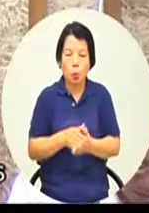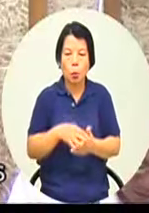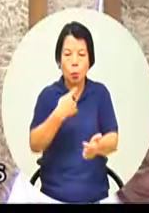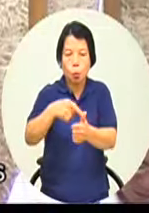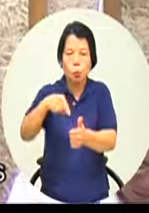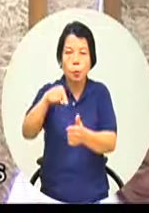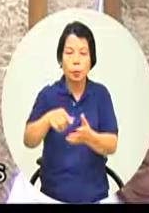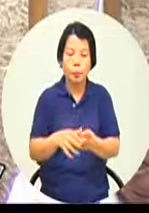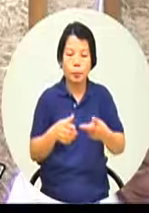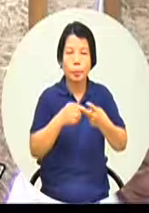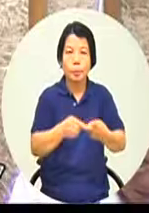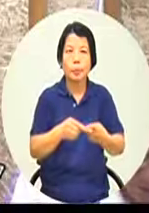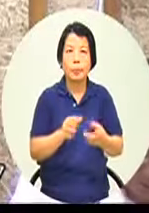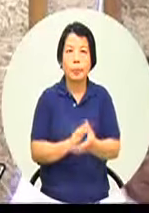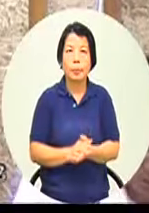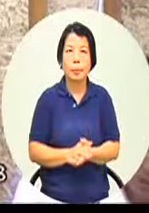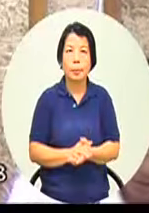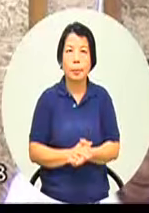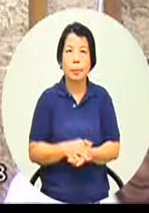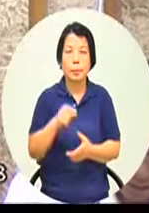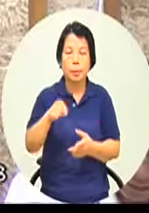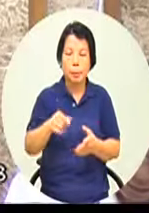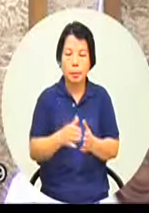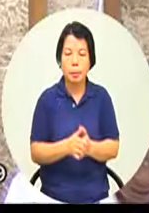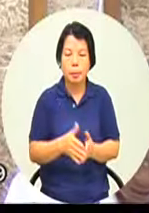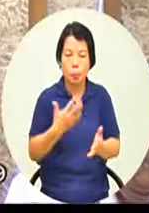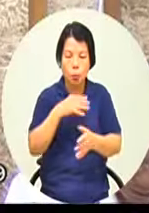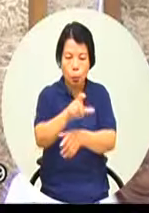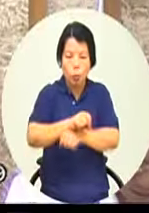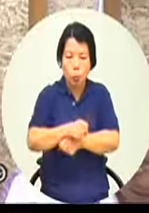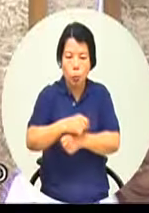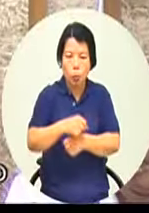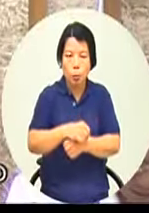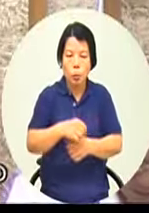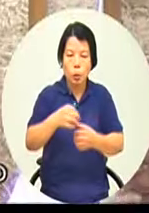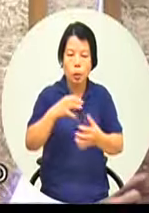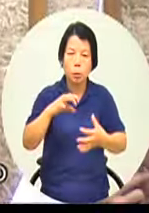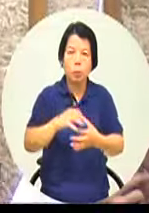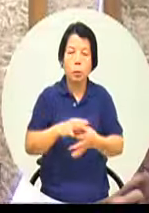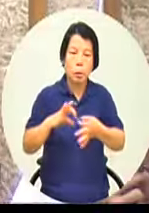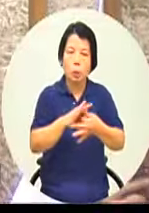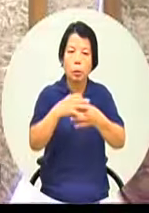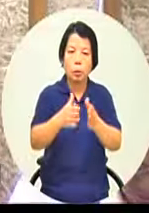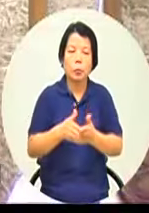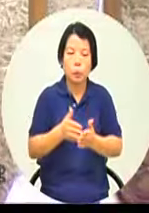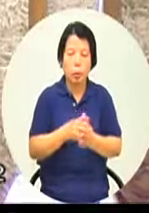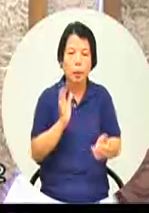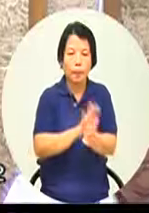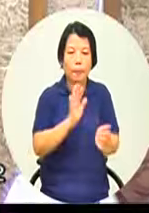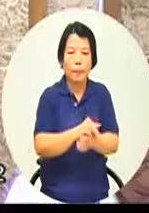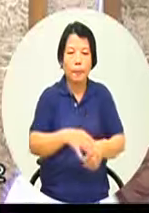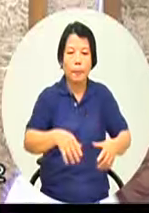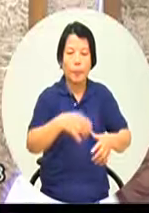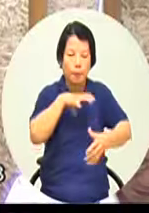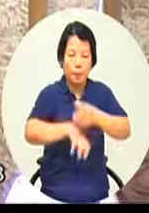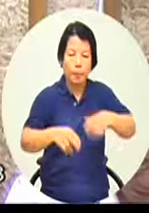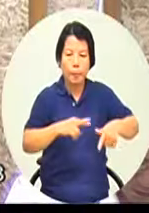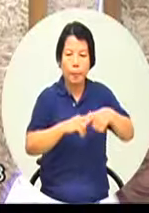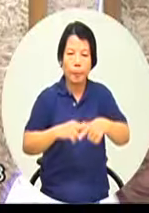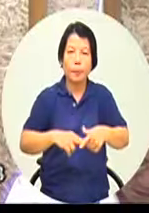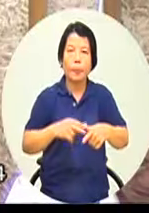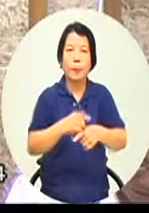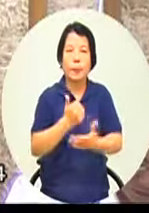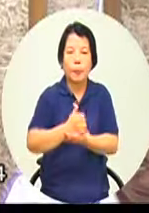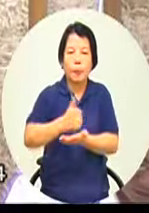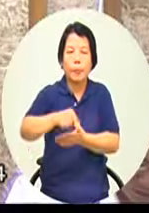那我想第二个是航局这边也协助相关的这些养殖户拓展整个内销的市场，包含我们